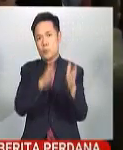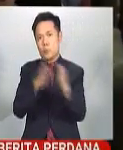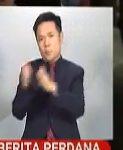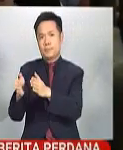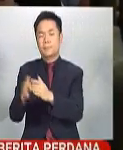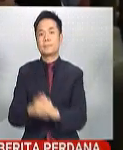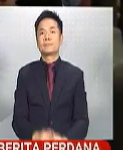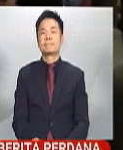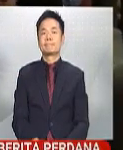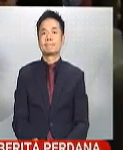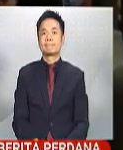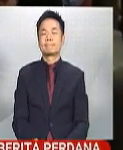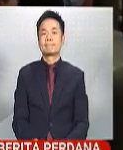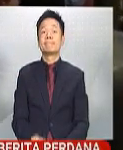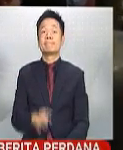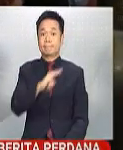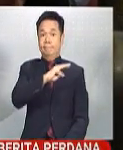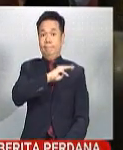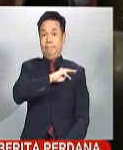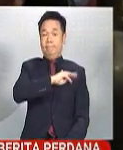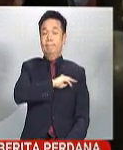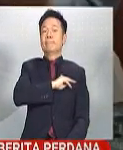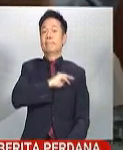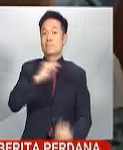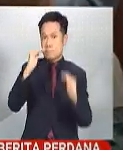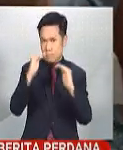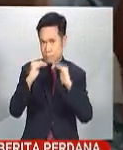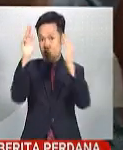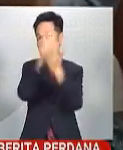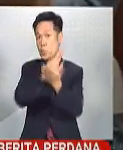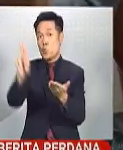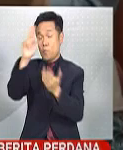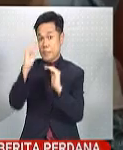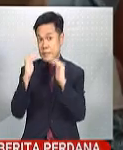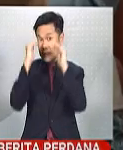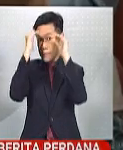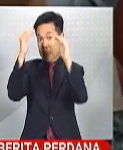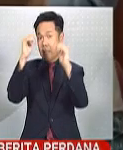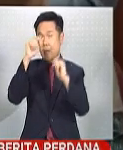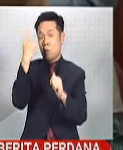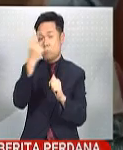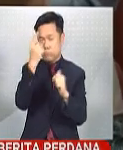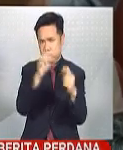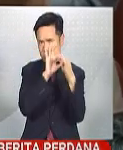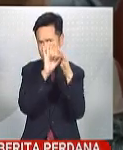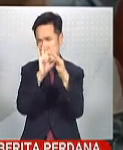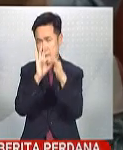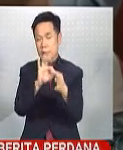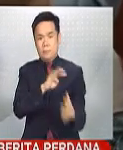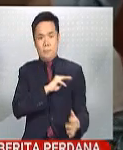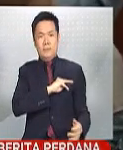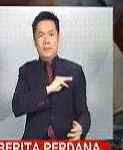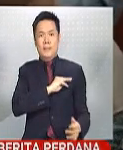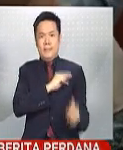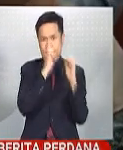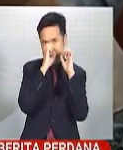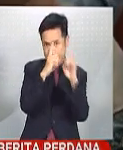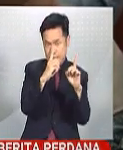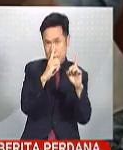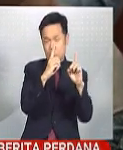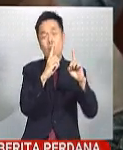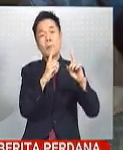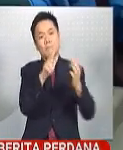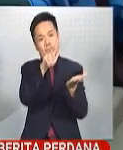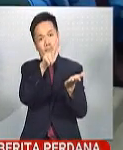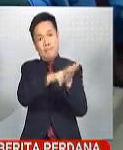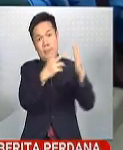Dalam pada itu, Kementerian Pengajian Tinggi disaran untuk sentiasa berkomunikasi dengan Kementerian Pendidikan dalam melaksanakan dasar-dasar